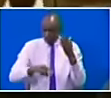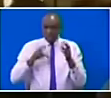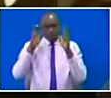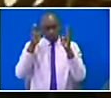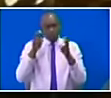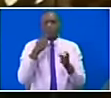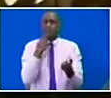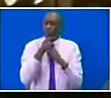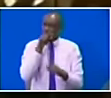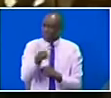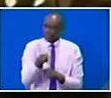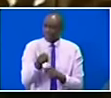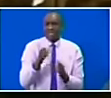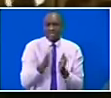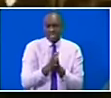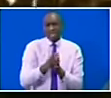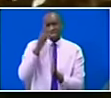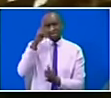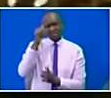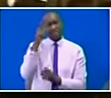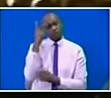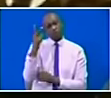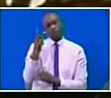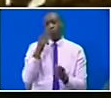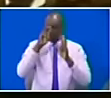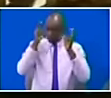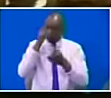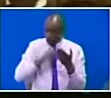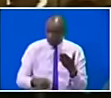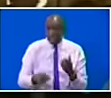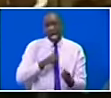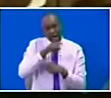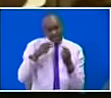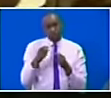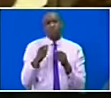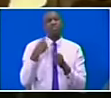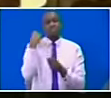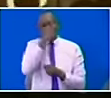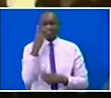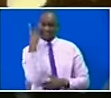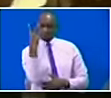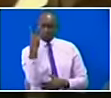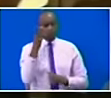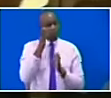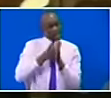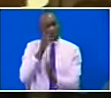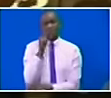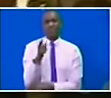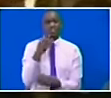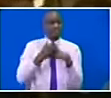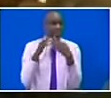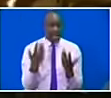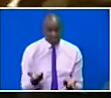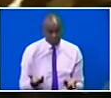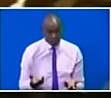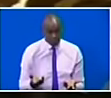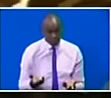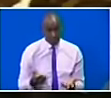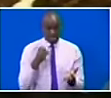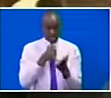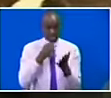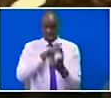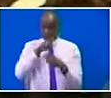kwa kina kwenye sehemu ya pili ya taarifa hizi kuhusiana na ujenzi wa awamu ya pili wa SGR, kuhusiana